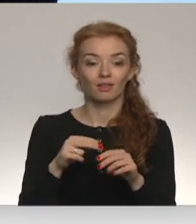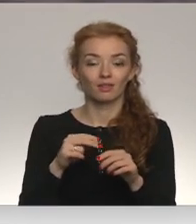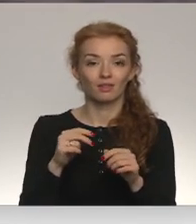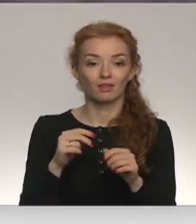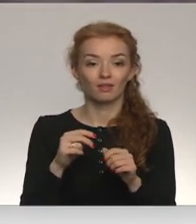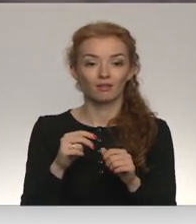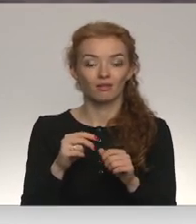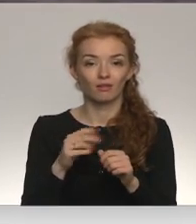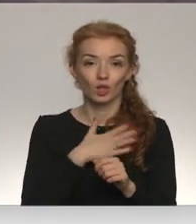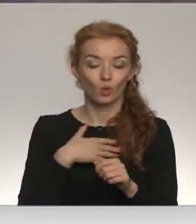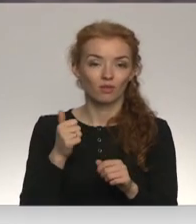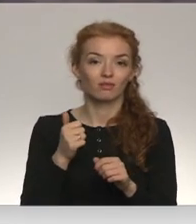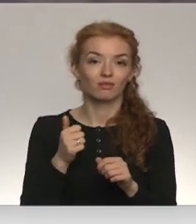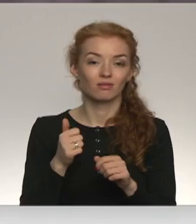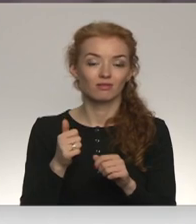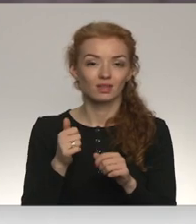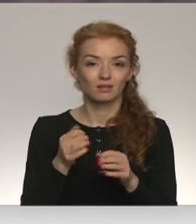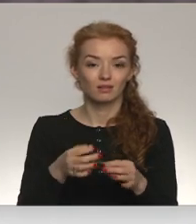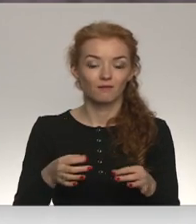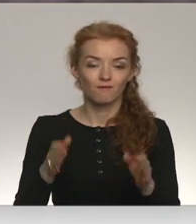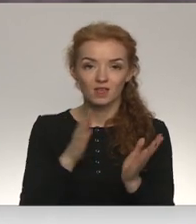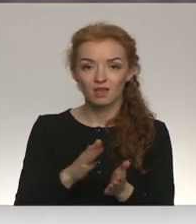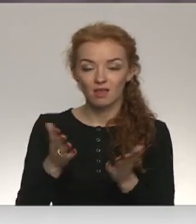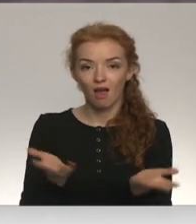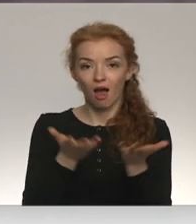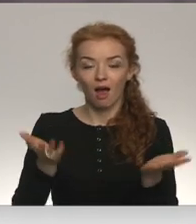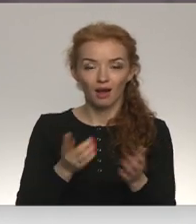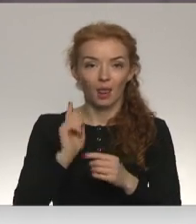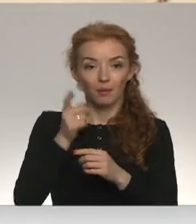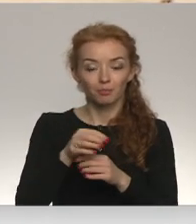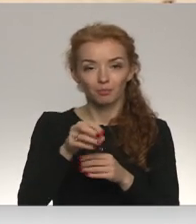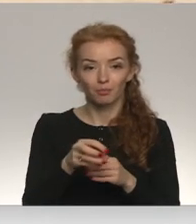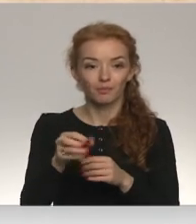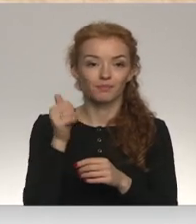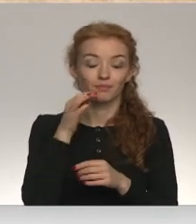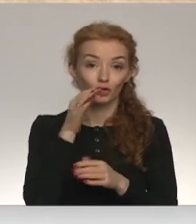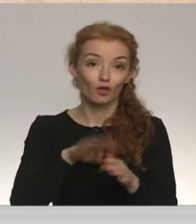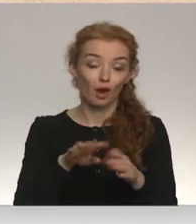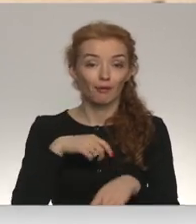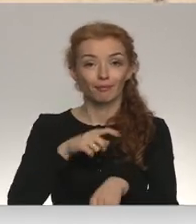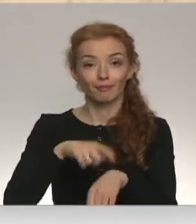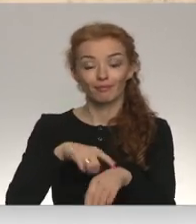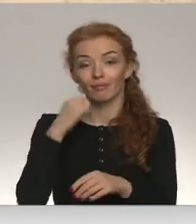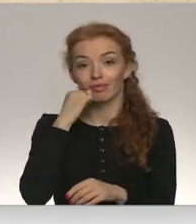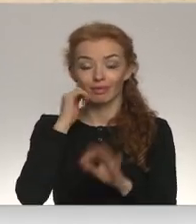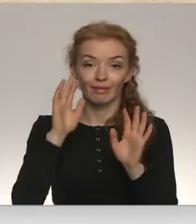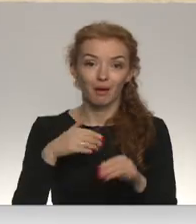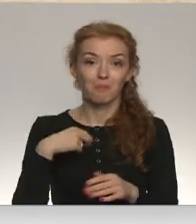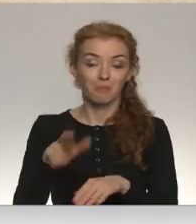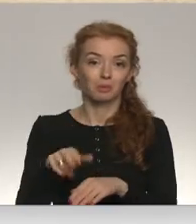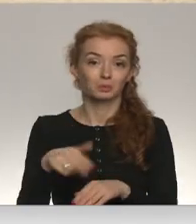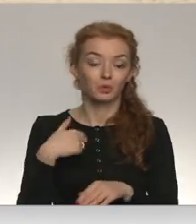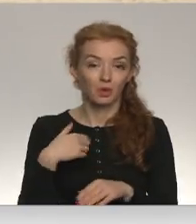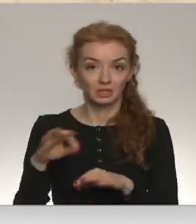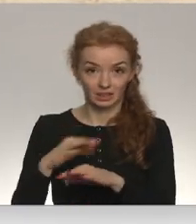apgūjis, ļoti vienmērīgi pludināts straumē. Mans, tiemžēl, neizdodas. Laika nosišana, nu, pensionāram, ko es mājās ar